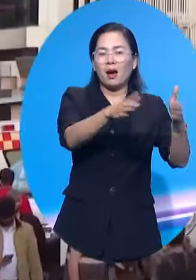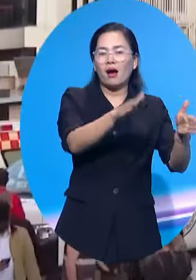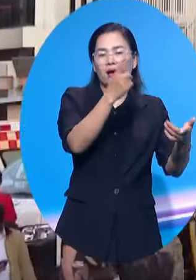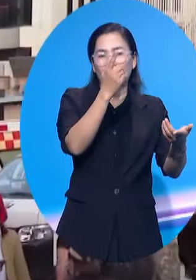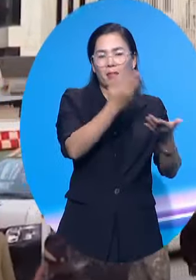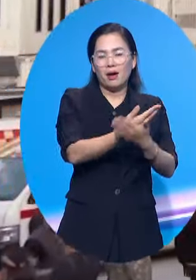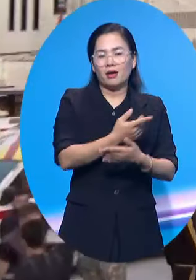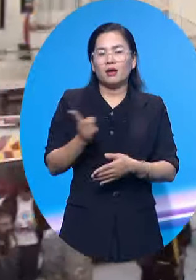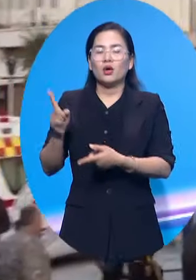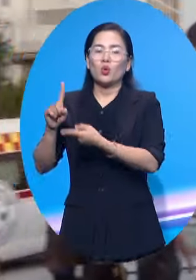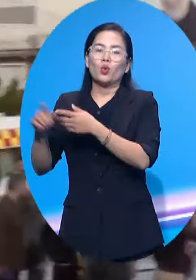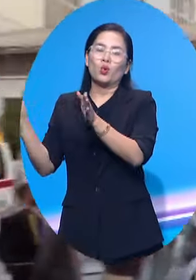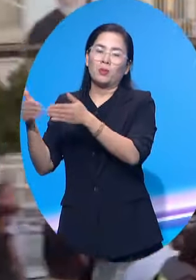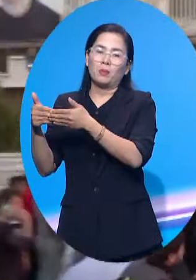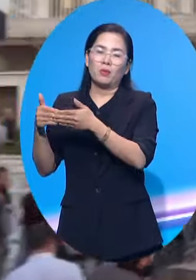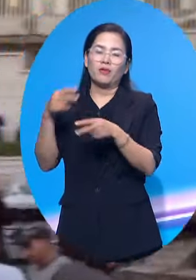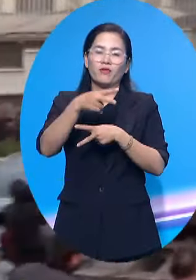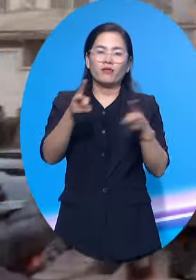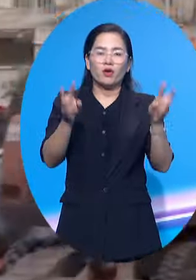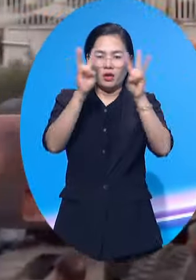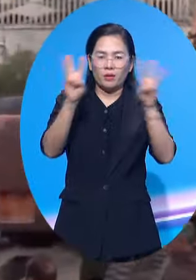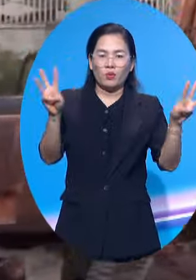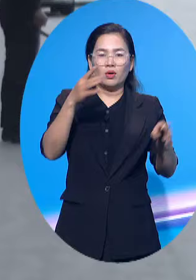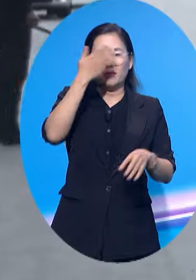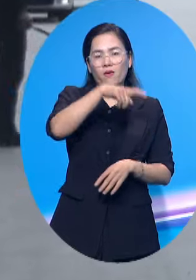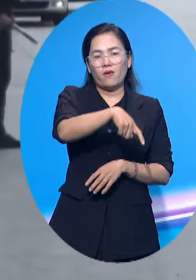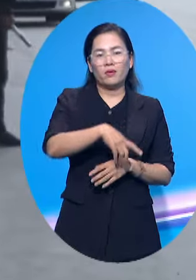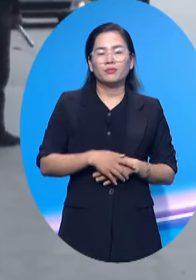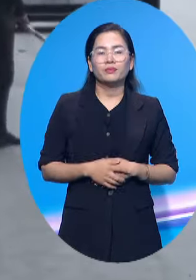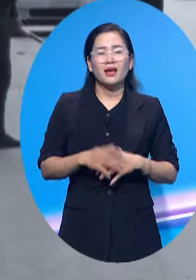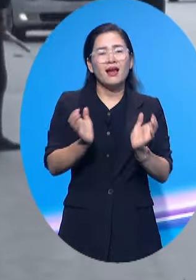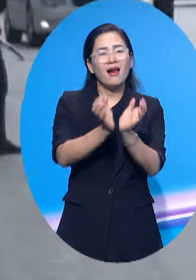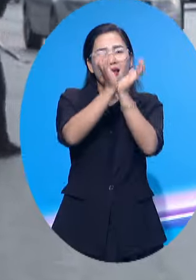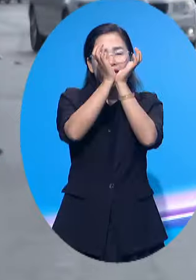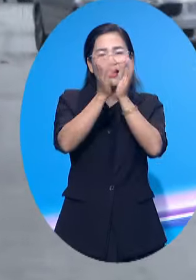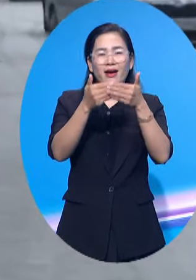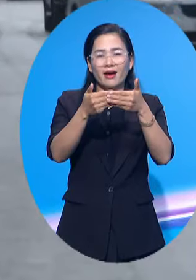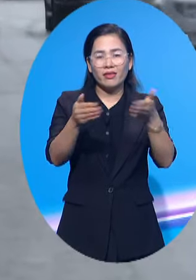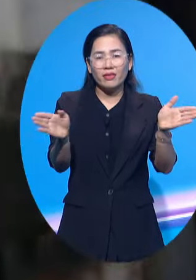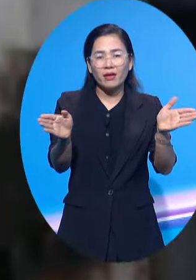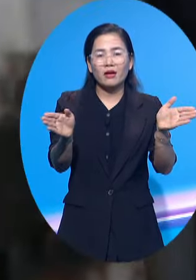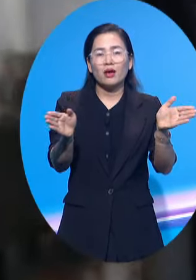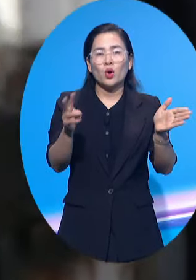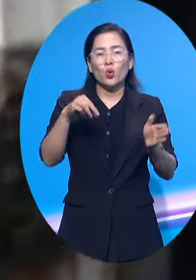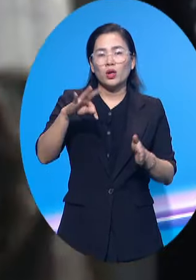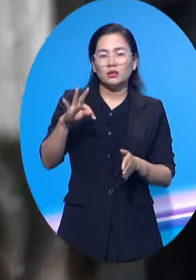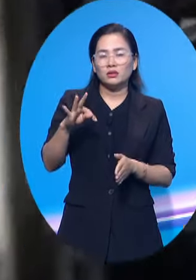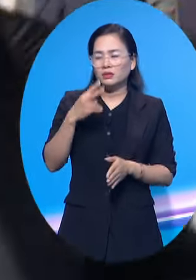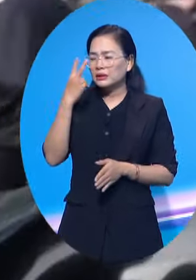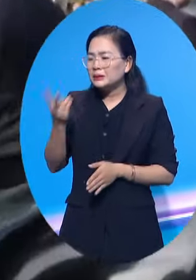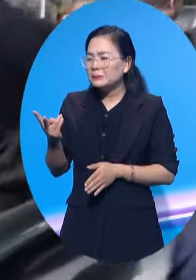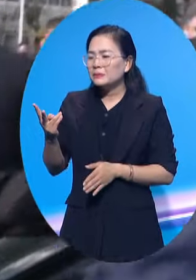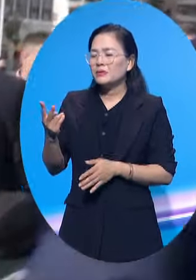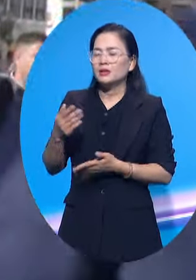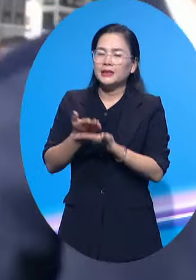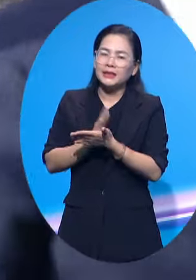quán nước ngoài khác và các văn phòng của Liên Hiệp Quốc. Trước lễ khánh thành, hai ngoại trưởng đã đến thăm tòa lãnh sự cũ đã bị phá hủy và gửi